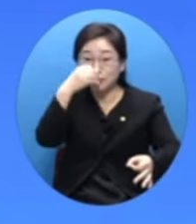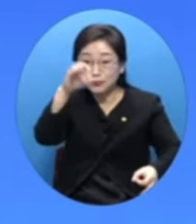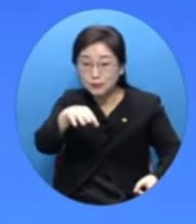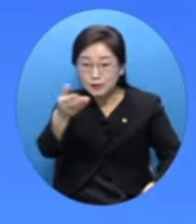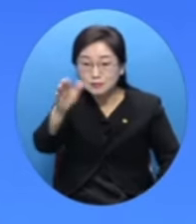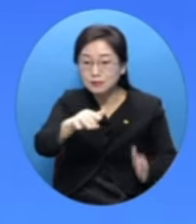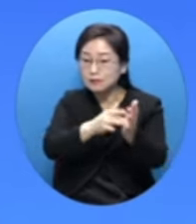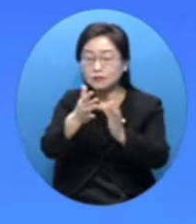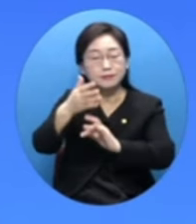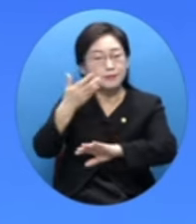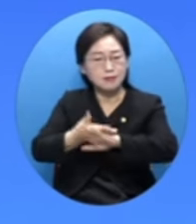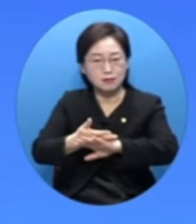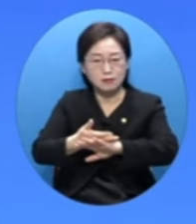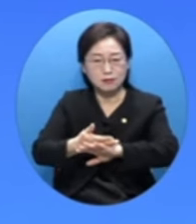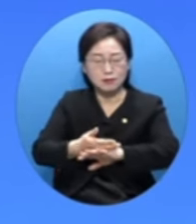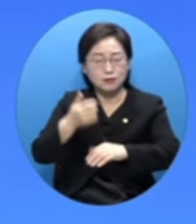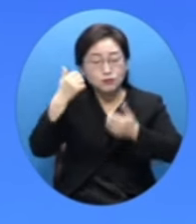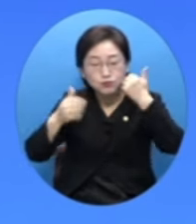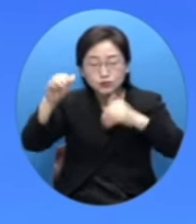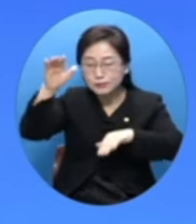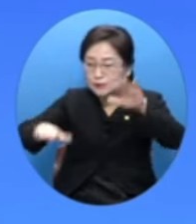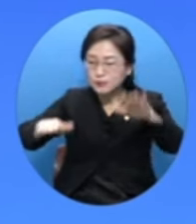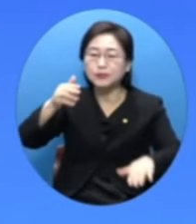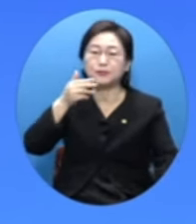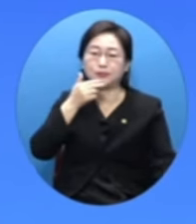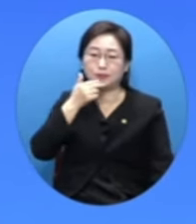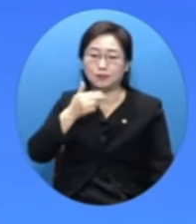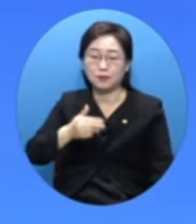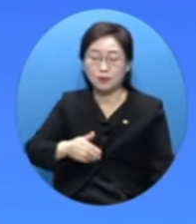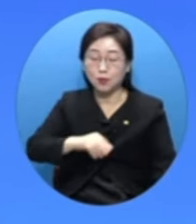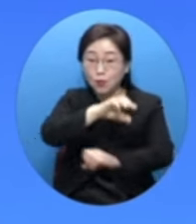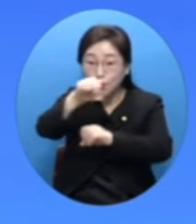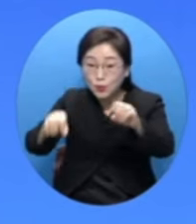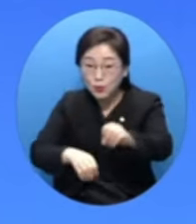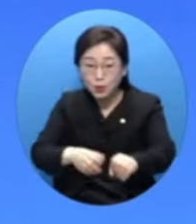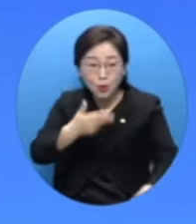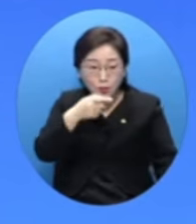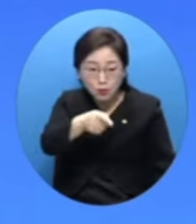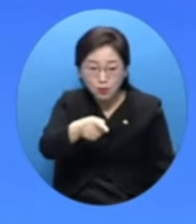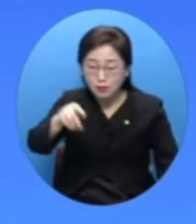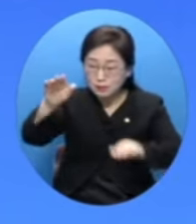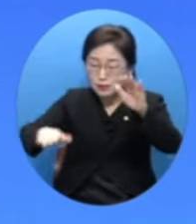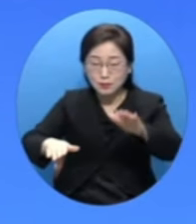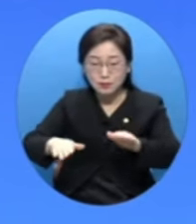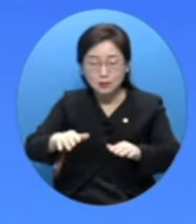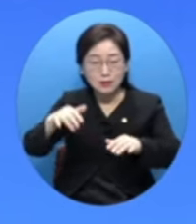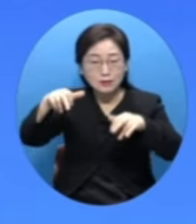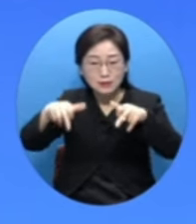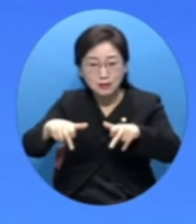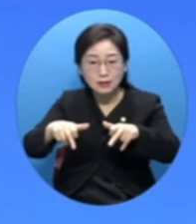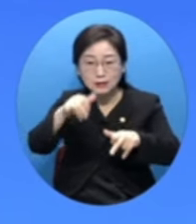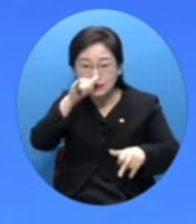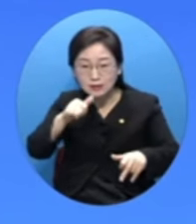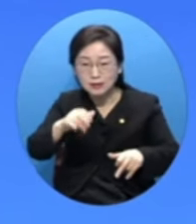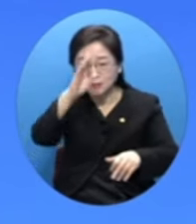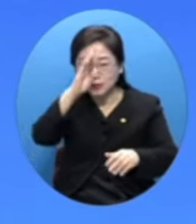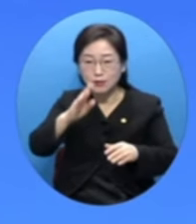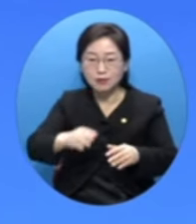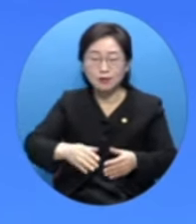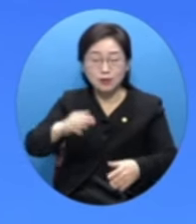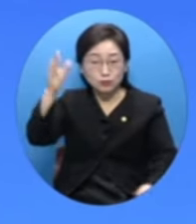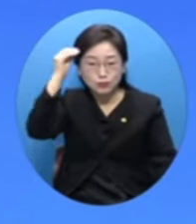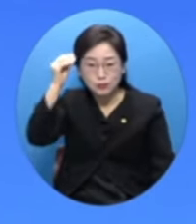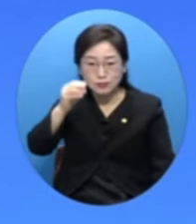누구도 차별하지 않으셨습니다. 오히려 없는 사람, 차별받는 사람, 장애를 가진 사람, 병든 사람, 무식한